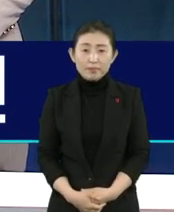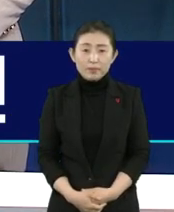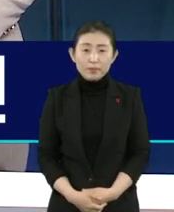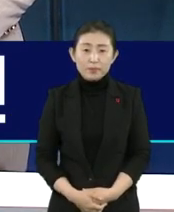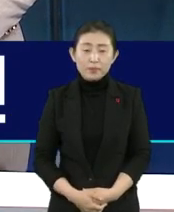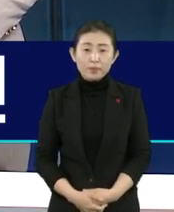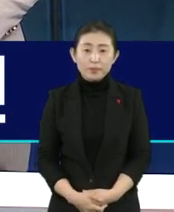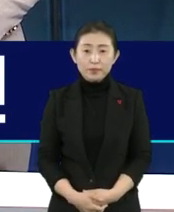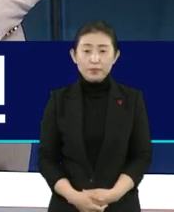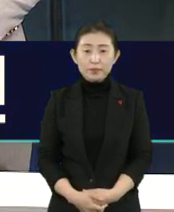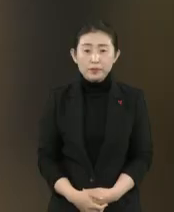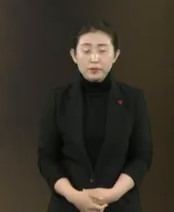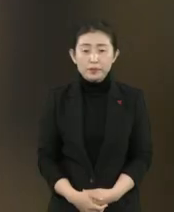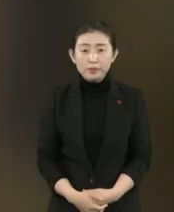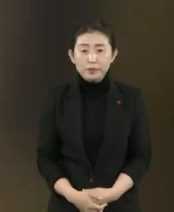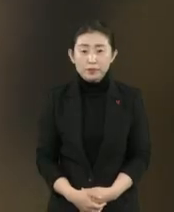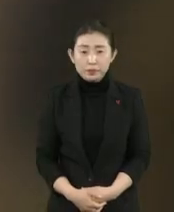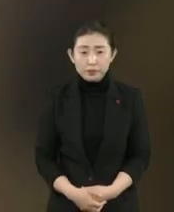기자입니다.